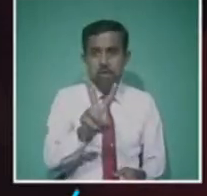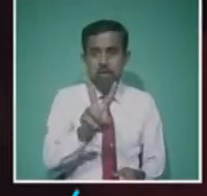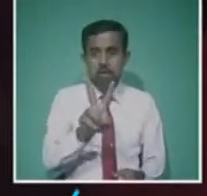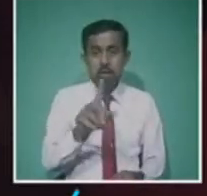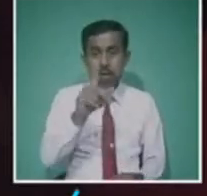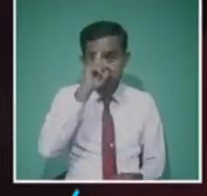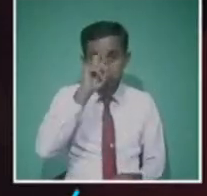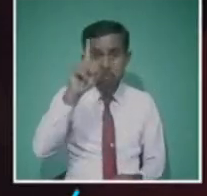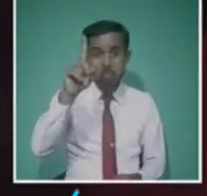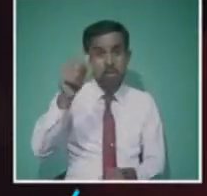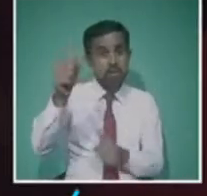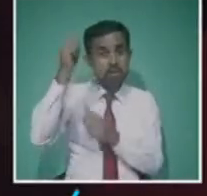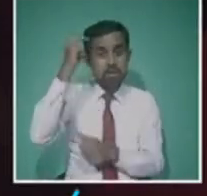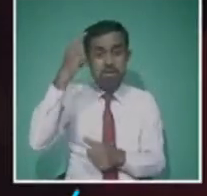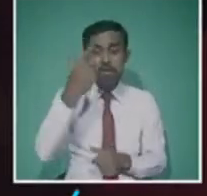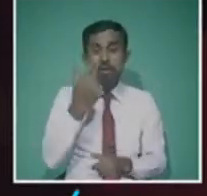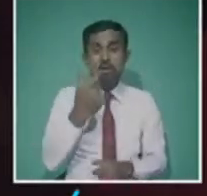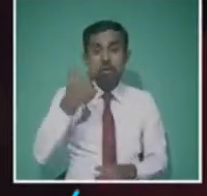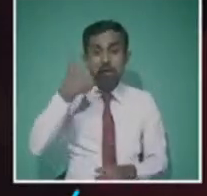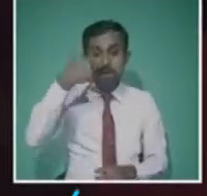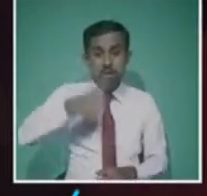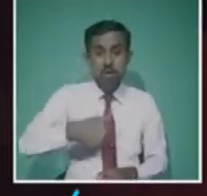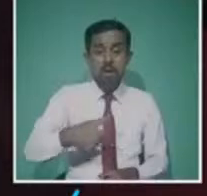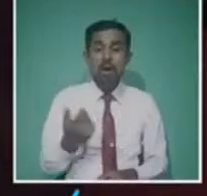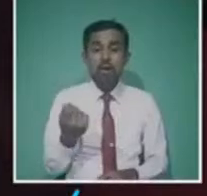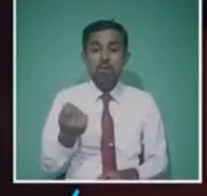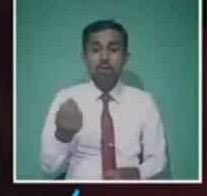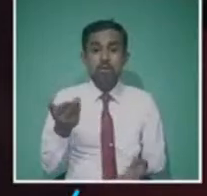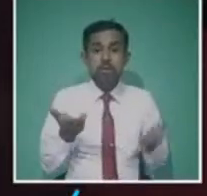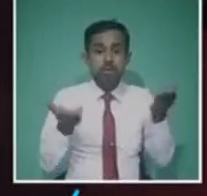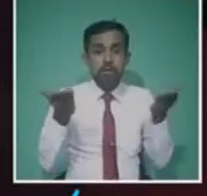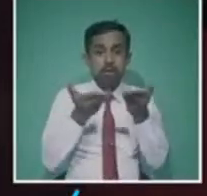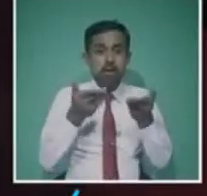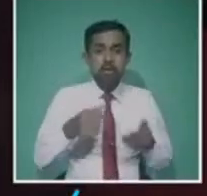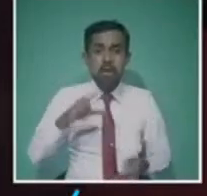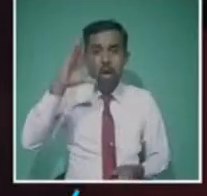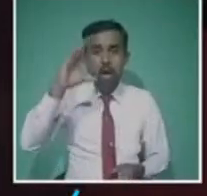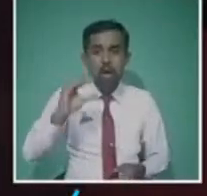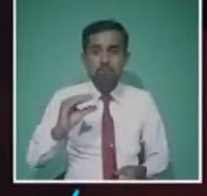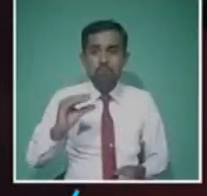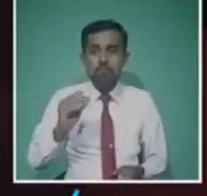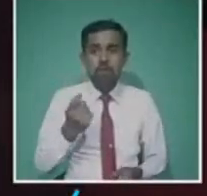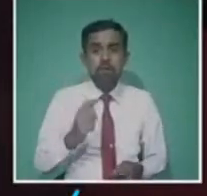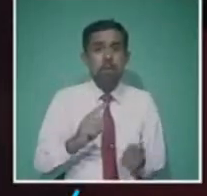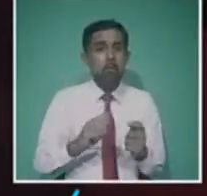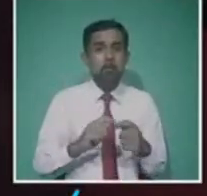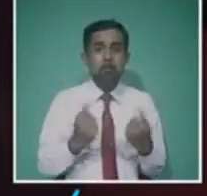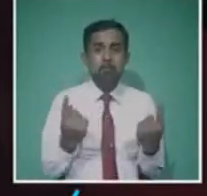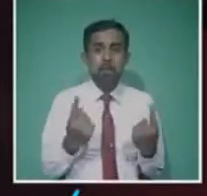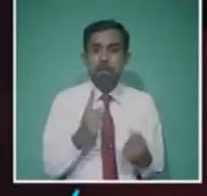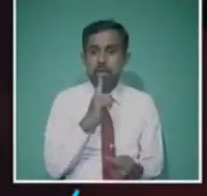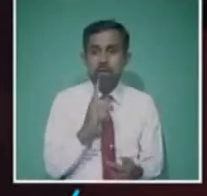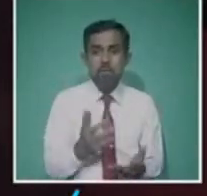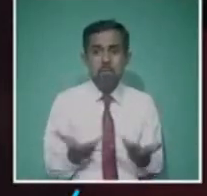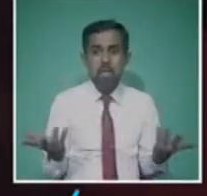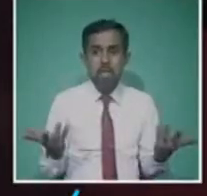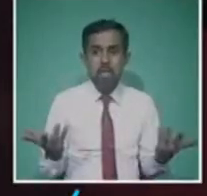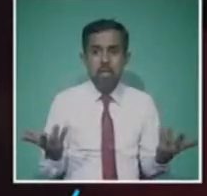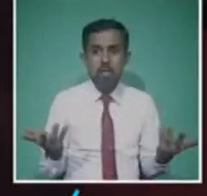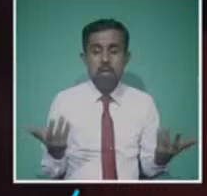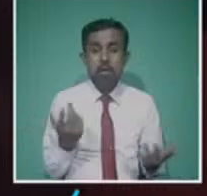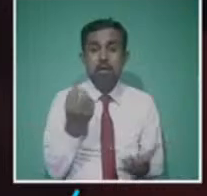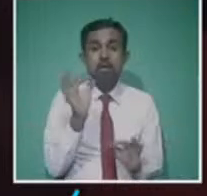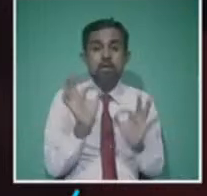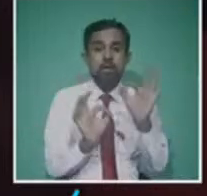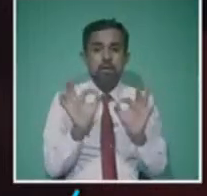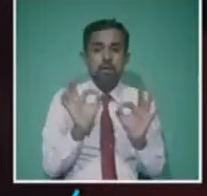මීට මාසයකට පෙර තිබිච්ච බොරතෙල් මිල අද තියෙන බොරතෙල් මිල එක්ක අපිට කියන්න බෑ අද හවස වෙනකොට අපේ මිල වෙනස් වෙන්න ඕන කියලා. ඒ නිසා විශේෂයෙන්ම මිල